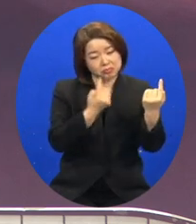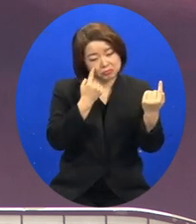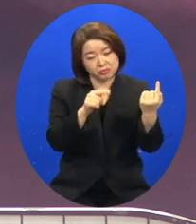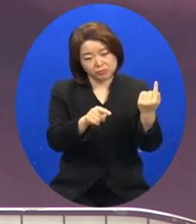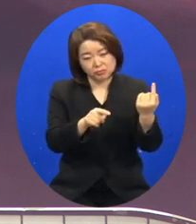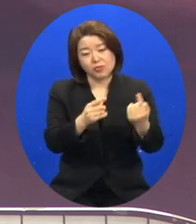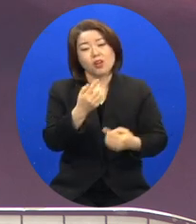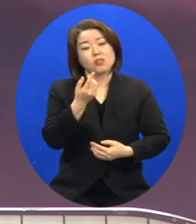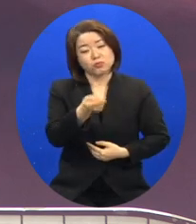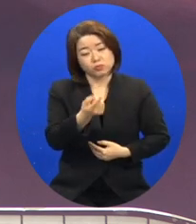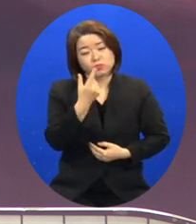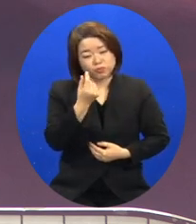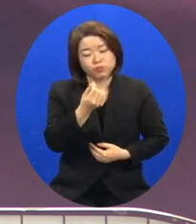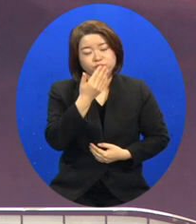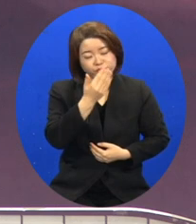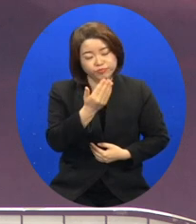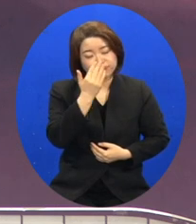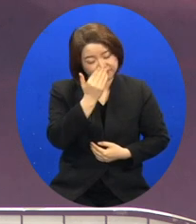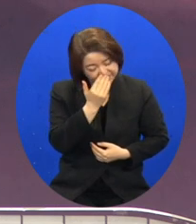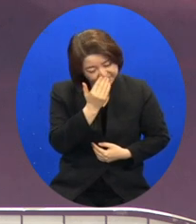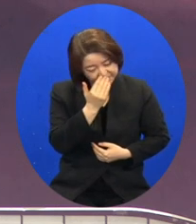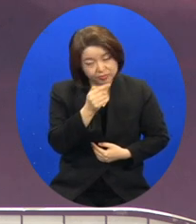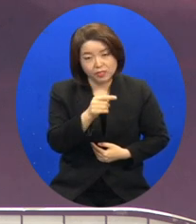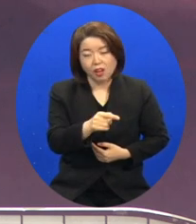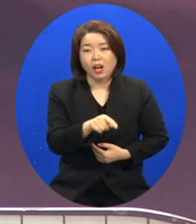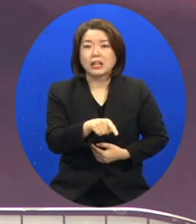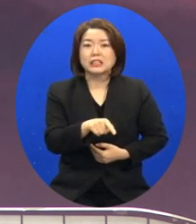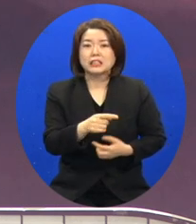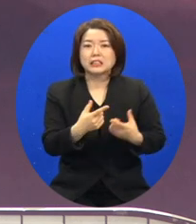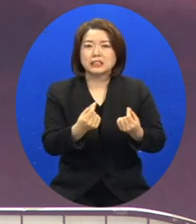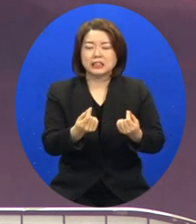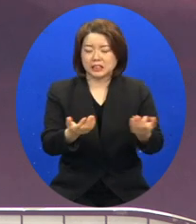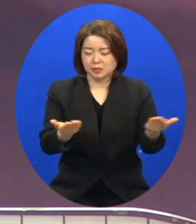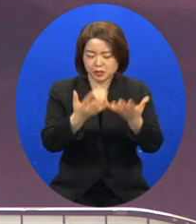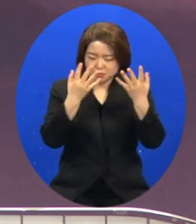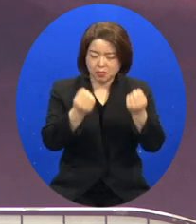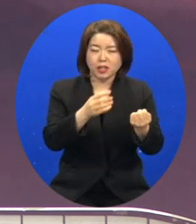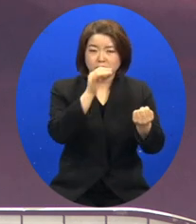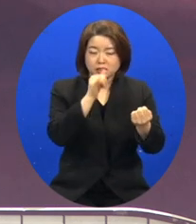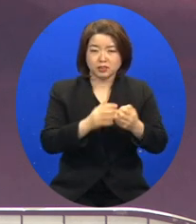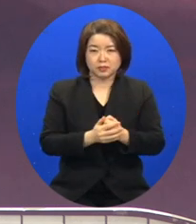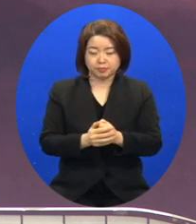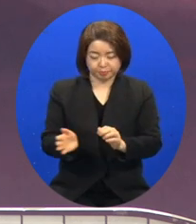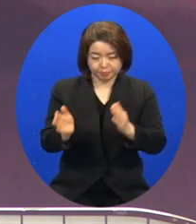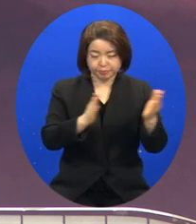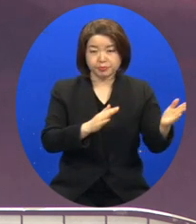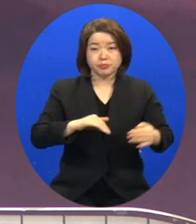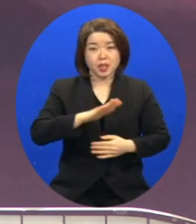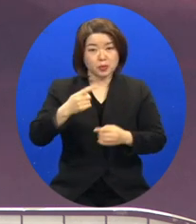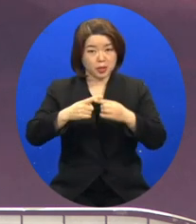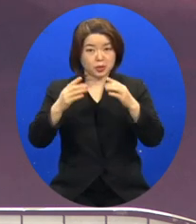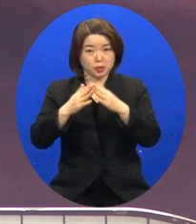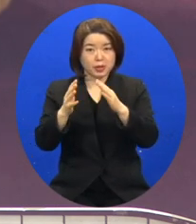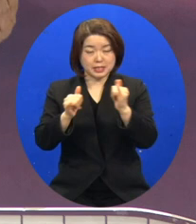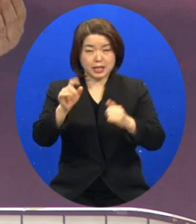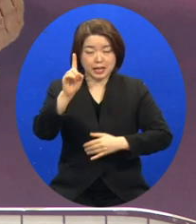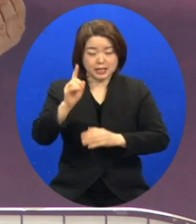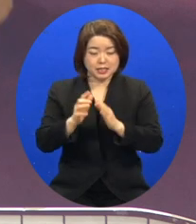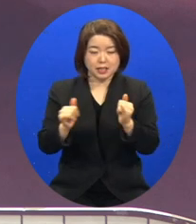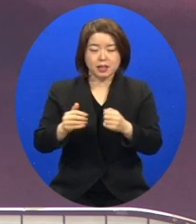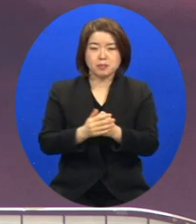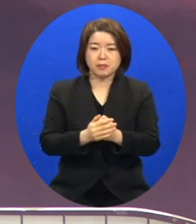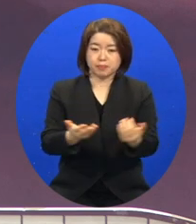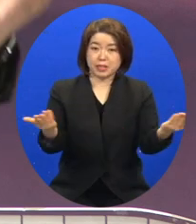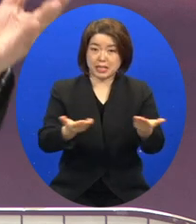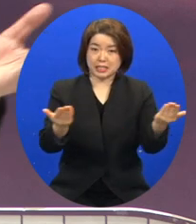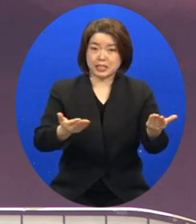넘어가는 진짜 문제가 얼마나 많은 줄 아십니까 우리 교우 중에 한 분이 직장때문에 지방에서